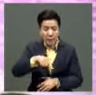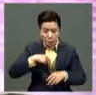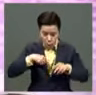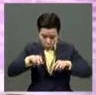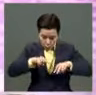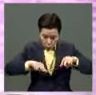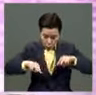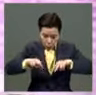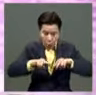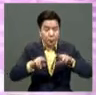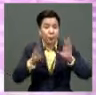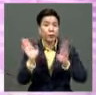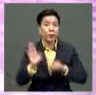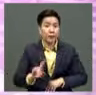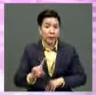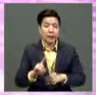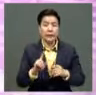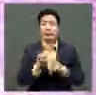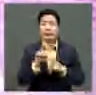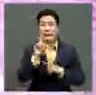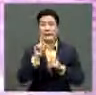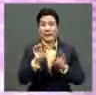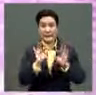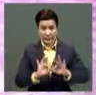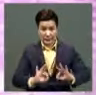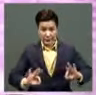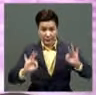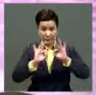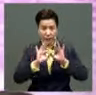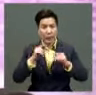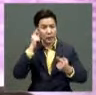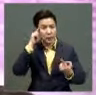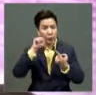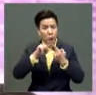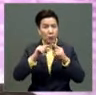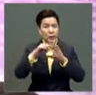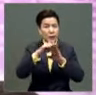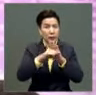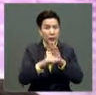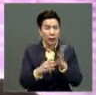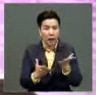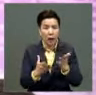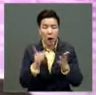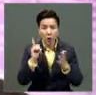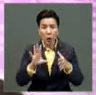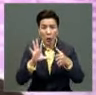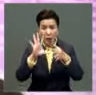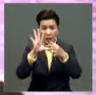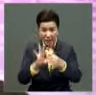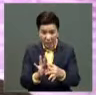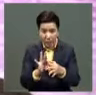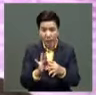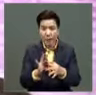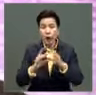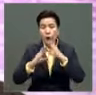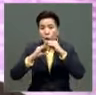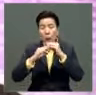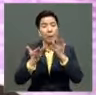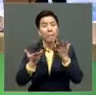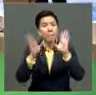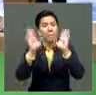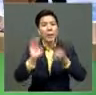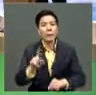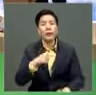ลเรื่องนี้อย่างไรครับแล้วที่สำคัญที่สุดก็คือว่าจะต้องไปถึงขั้นที่เป็นมาตรการต้องล็อกดาวน์ระยองไหมหรือว่าต้องขนาดไหน